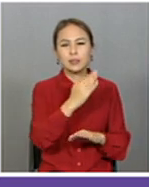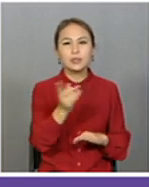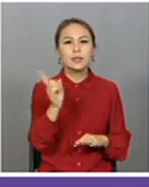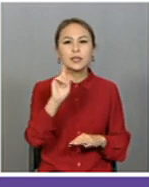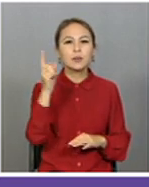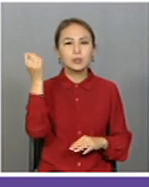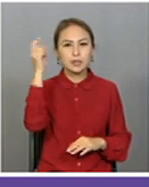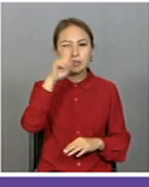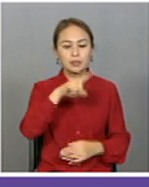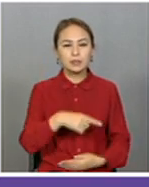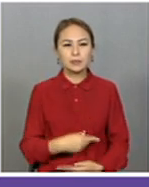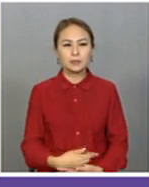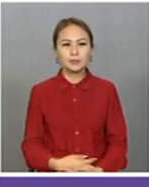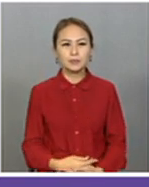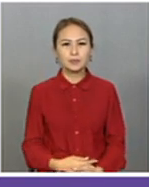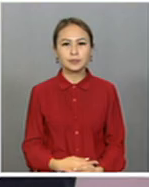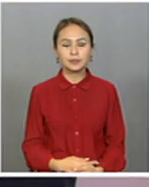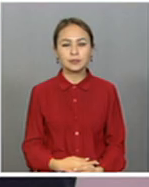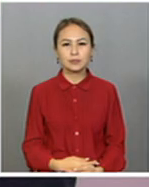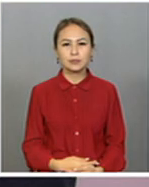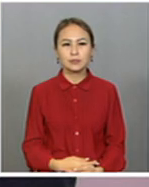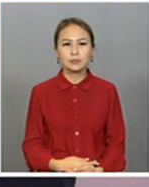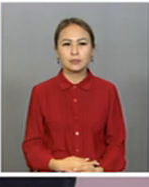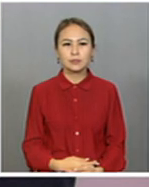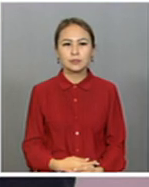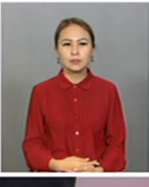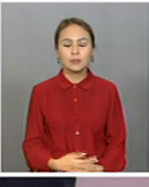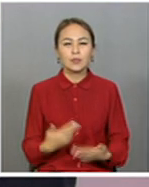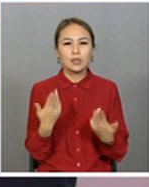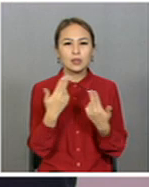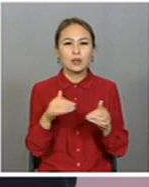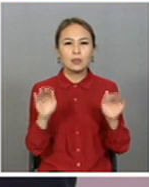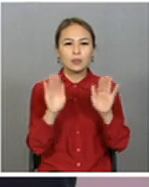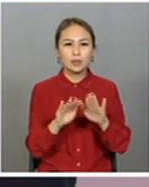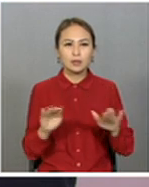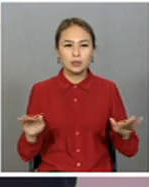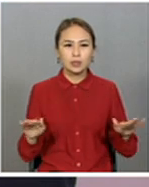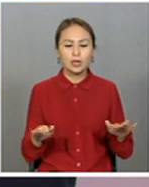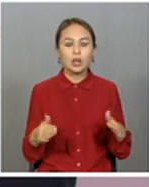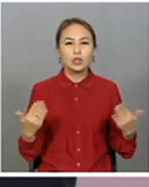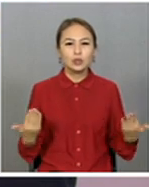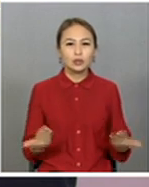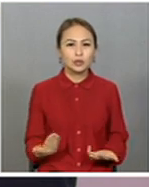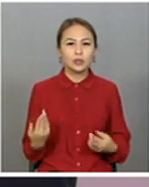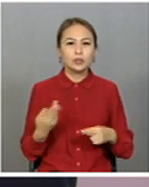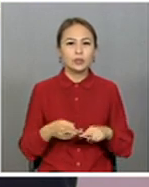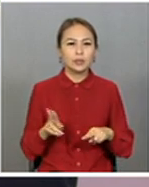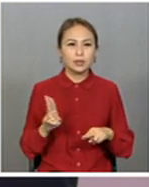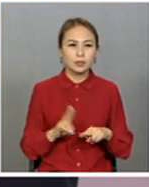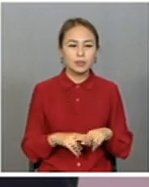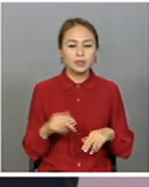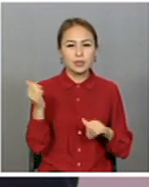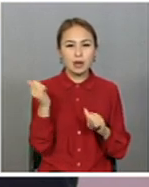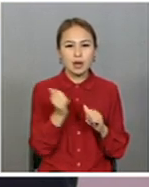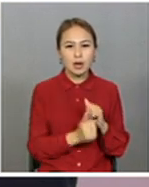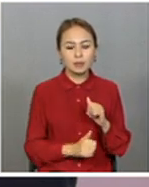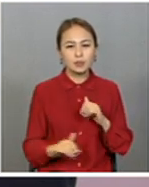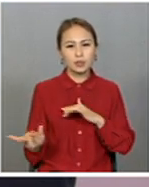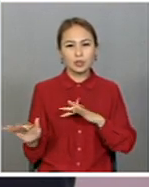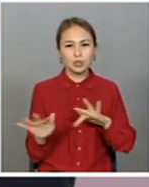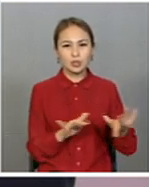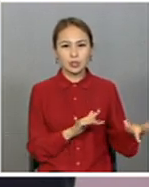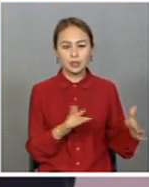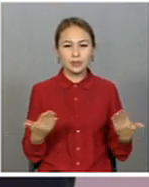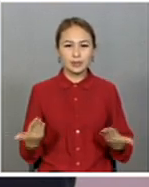сендер не білесіңдер? Я, балалар, дүние дегеніміз әрбір тіршілік